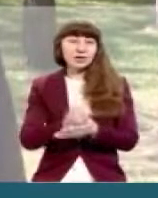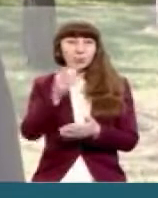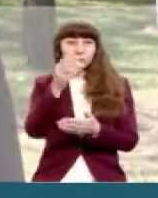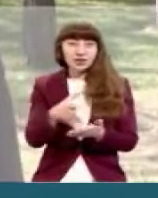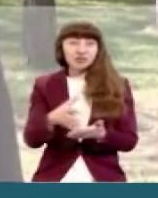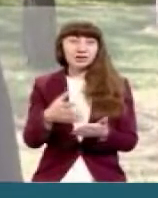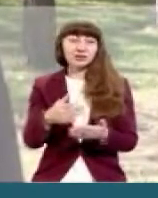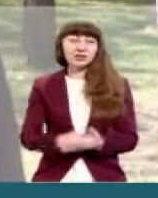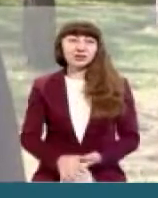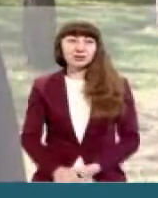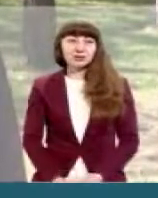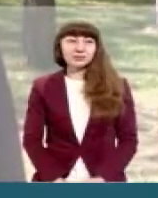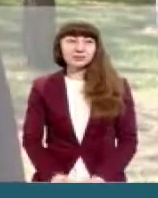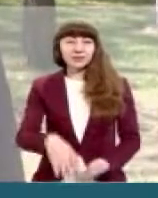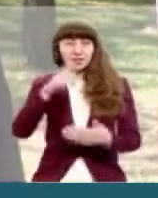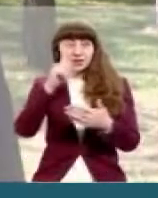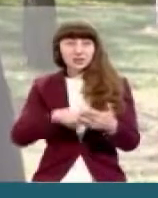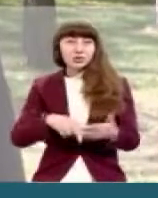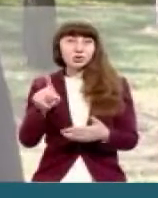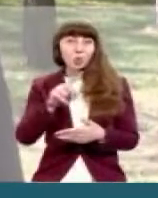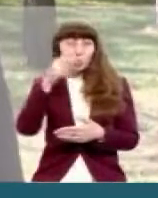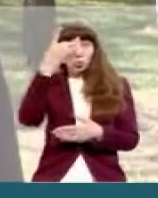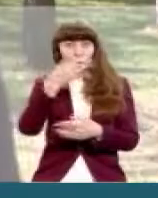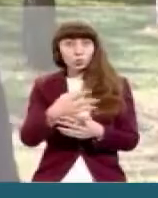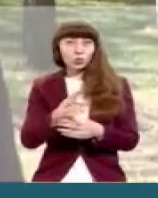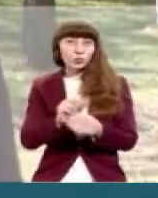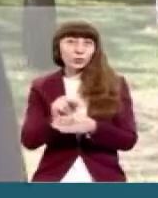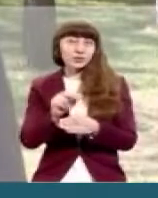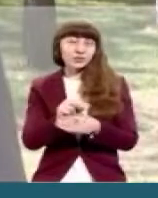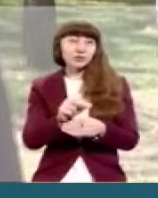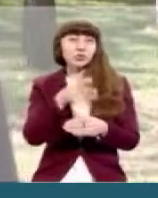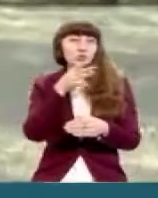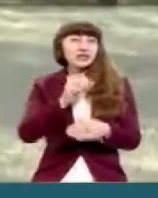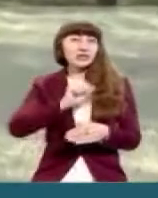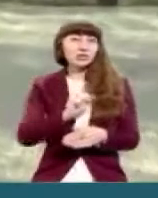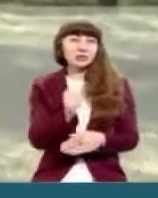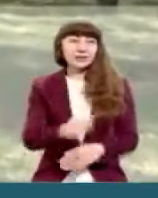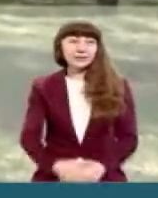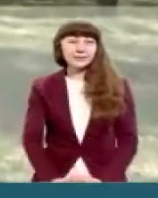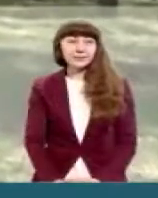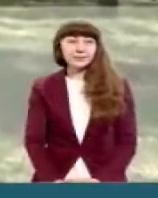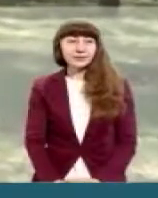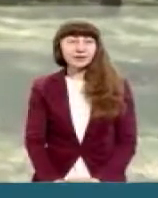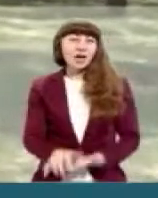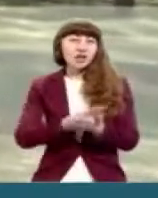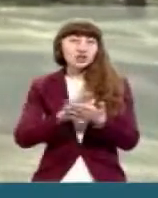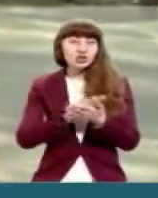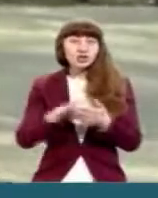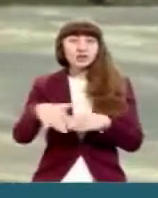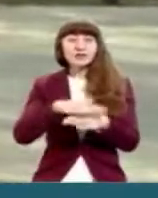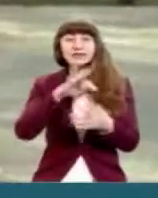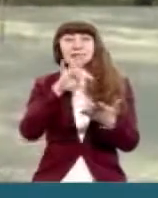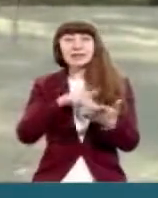далее и мы надеюсь что дальше вот эту культуру приливать своим друзьям запасников помимо очистке территории в